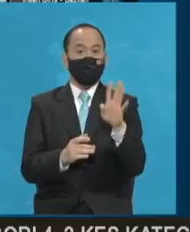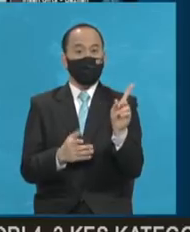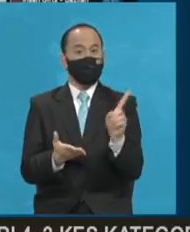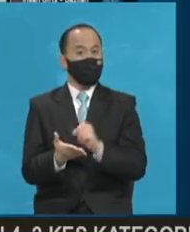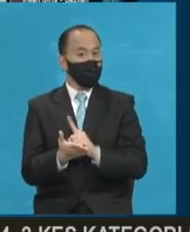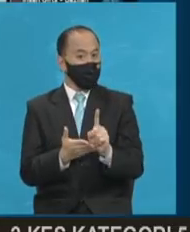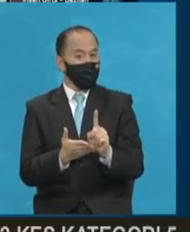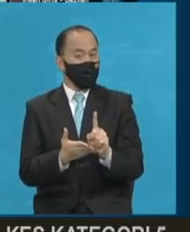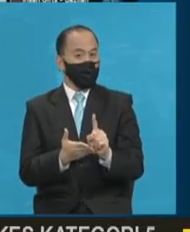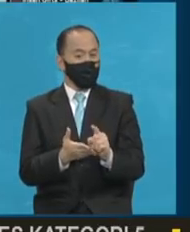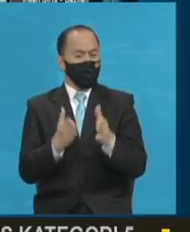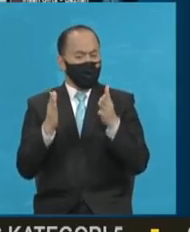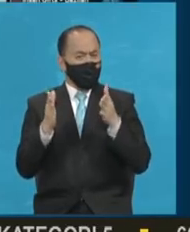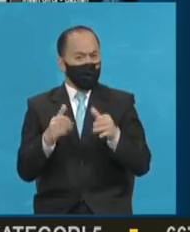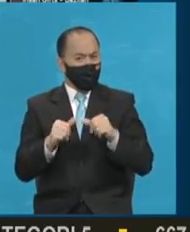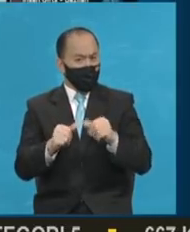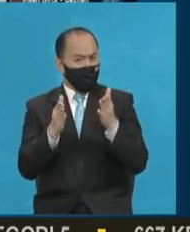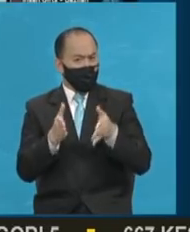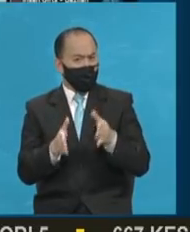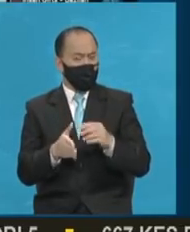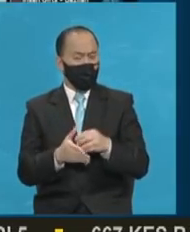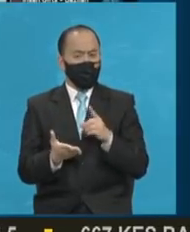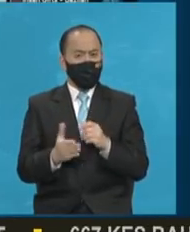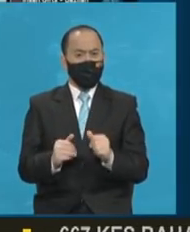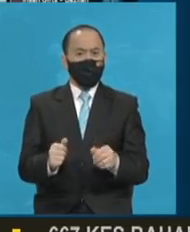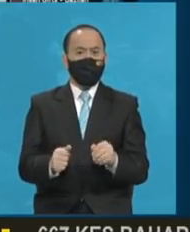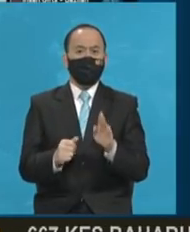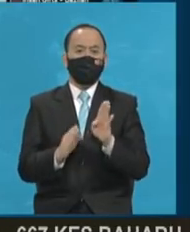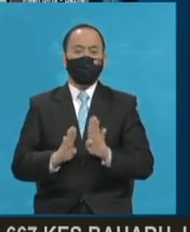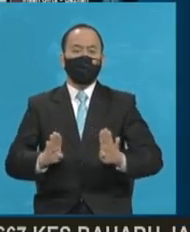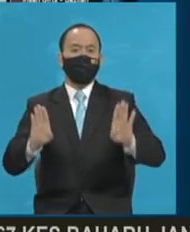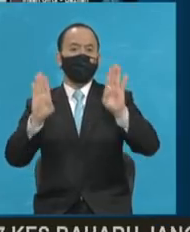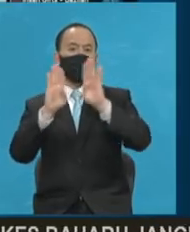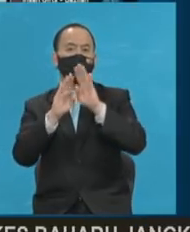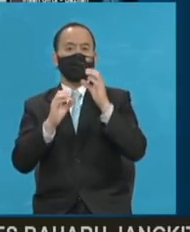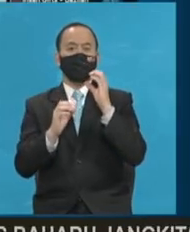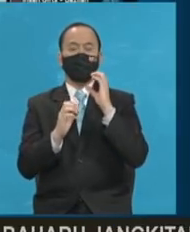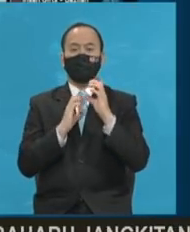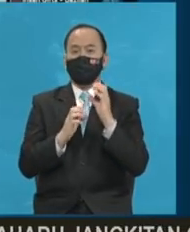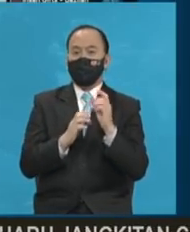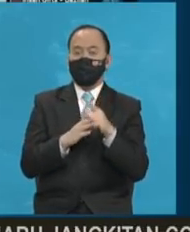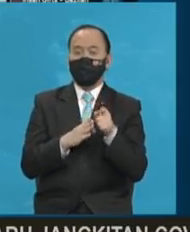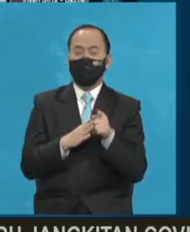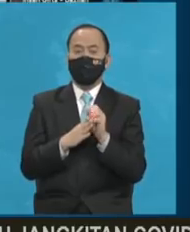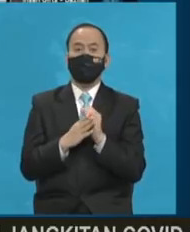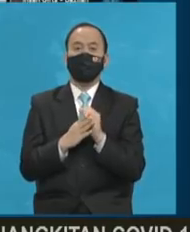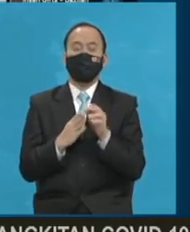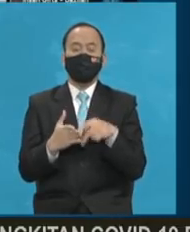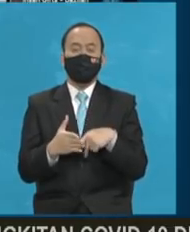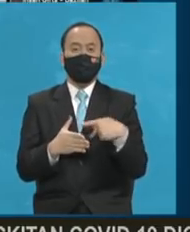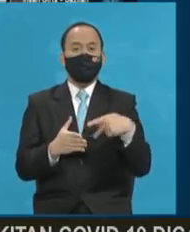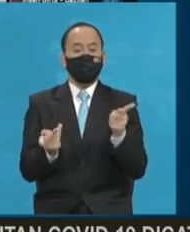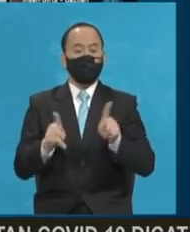dengan para peserta akan menyertai bengkel dan konsultasi antaranya dalam mengenal pasti peluang pasaran